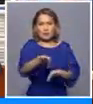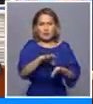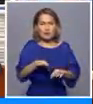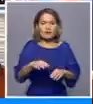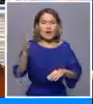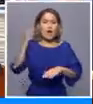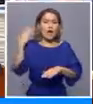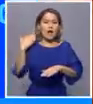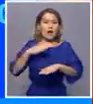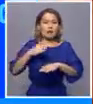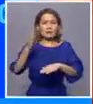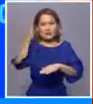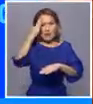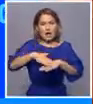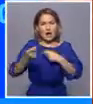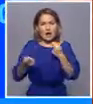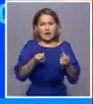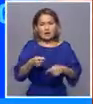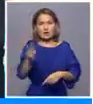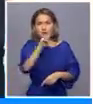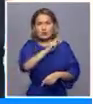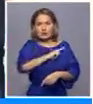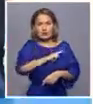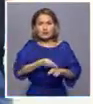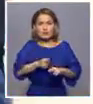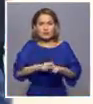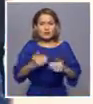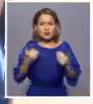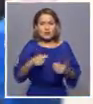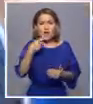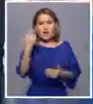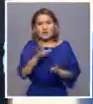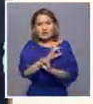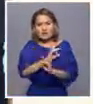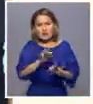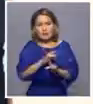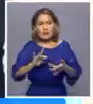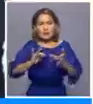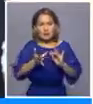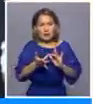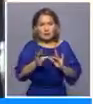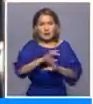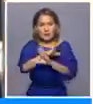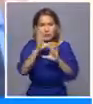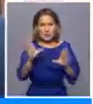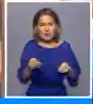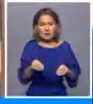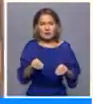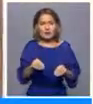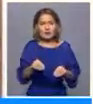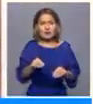министрлердің халыққа есеп беру жиналысы онлайн жүйеде көрсетіледі. Мысалы бір министр есеп беріп жатса, оған халықтың бәрі енді келе алмайды ол есепке, бірақ